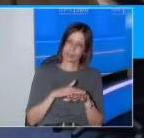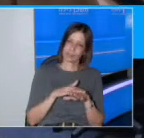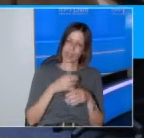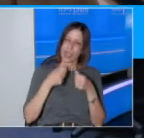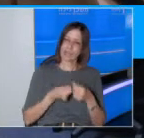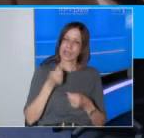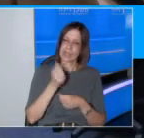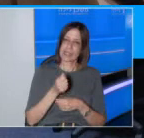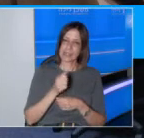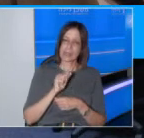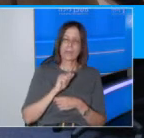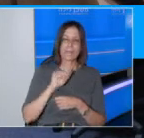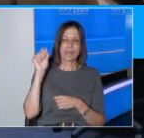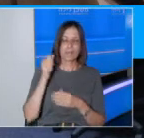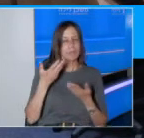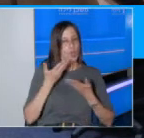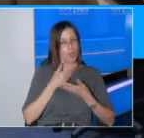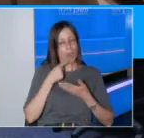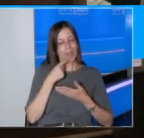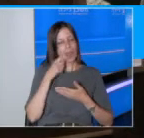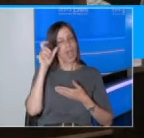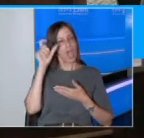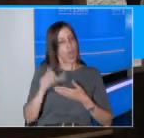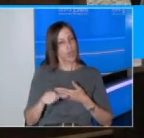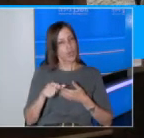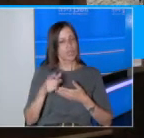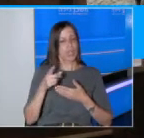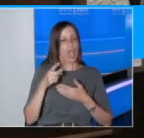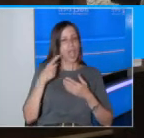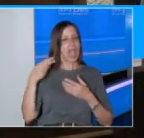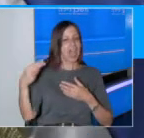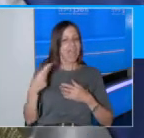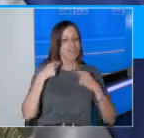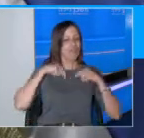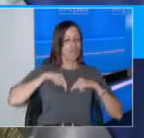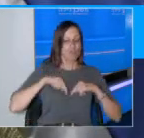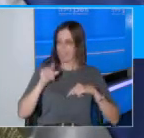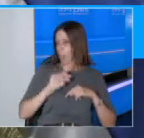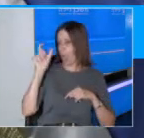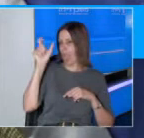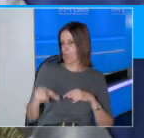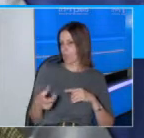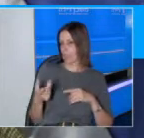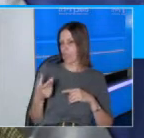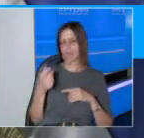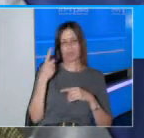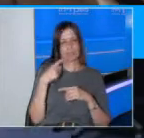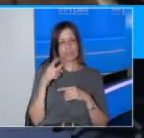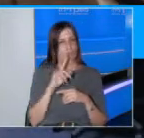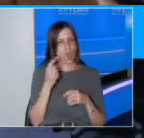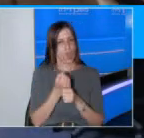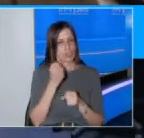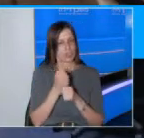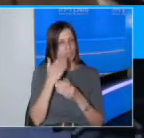גביר, מקובל לומר, אדוני היושב-ראש, לא כנסת אדוני. נכבדה. אתה לא אדוני. אתה לא מקיים את ההוראות של יושב-ראש הכנסת. מי